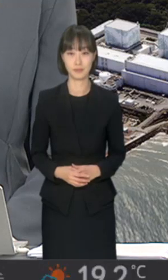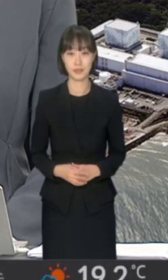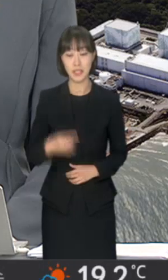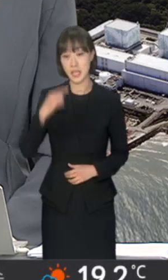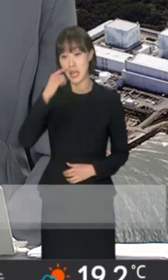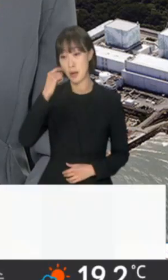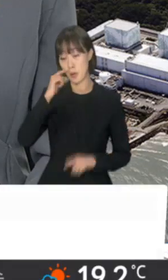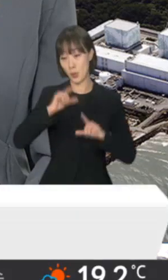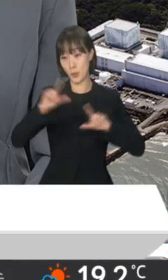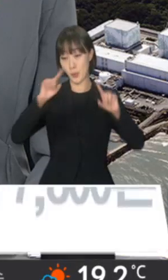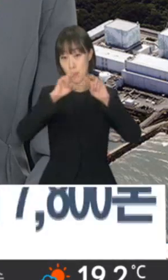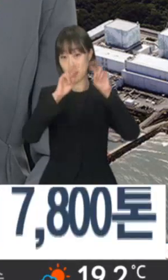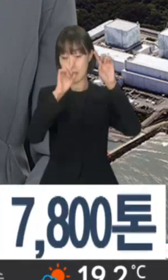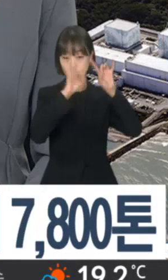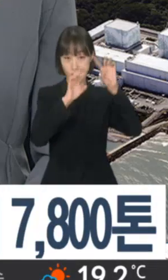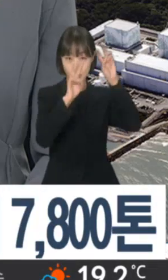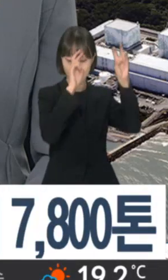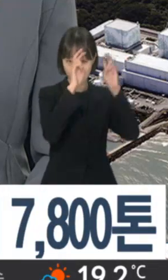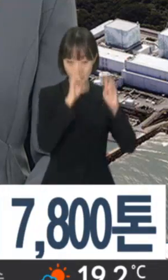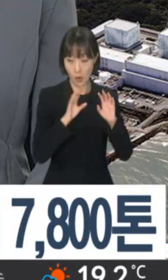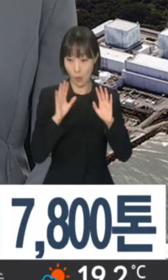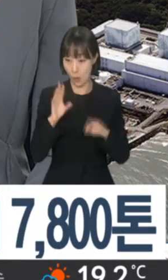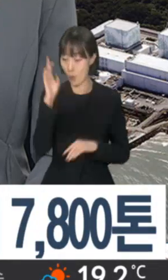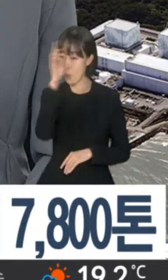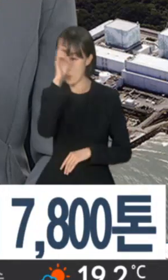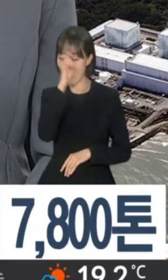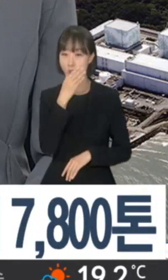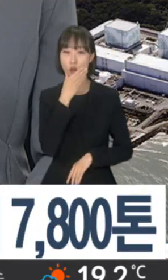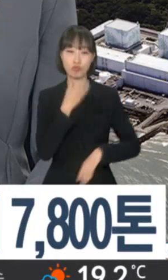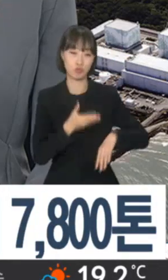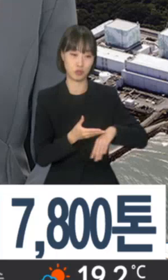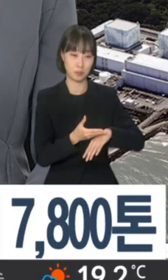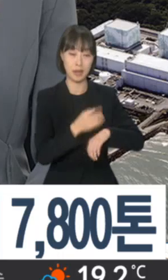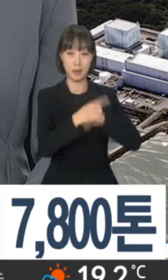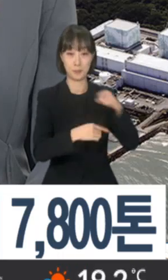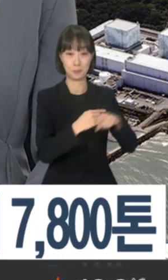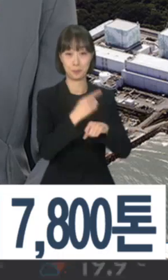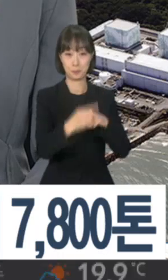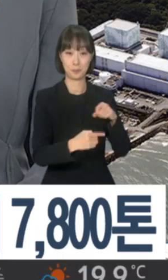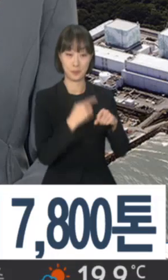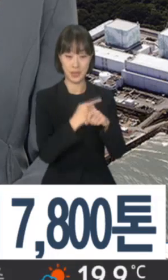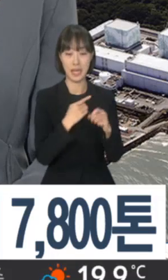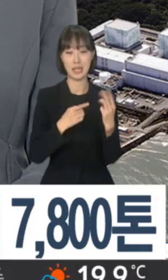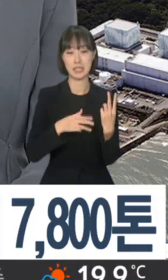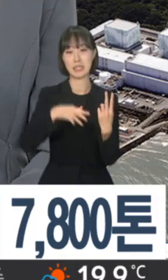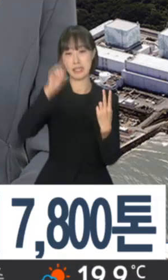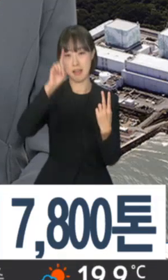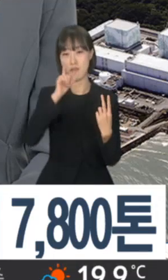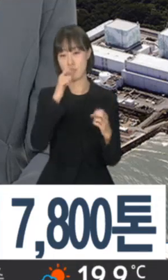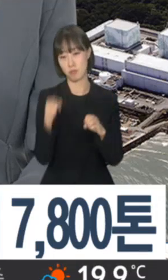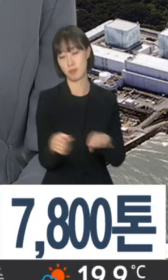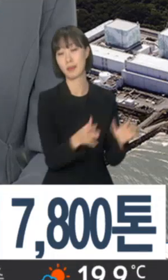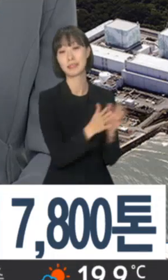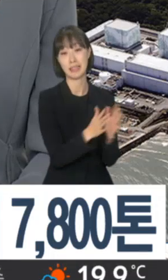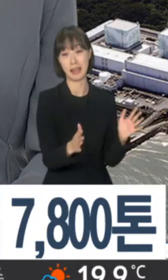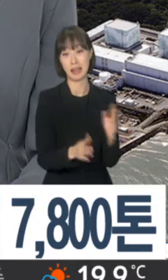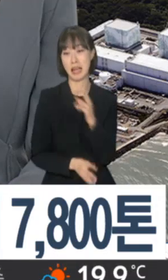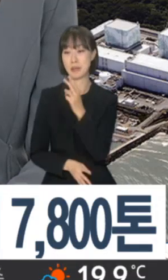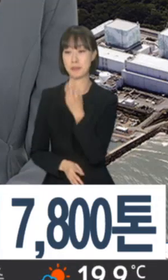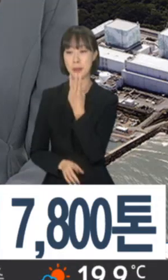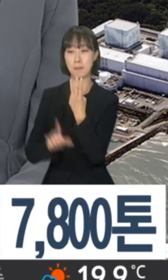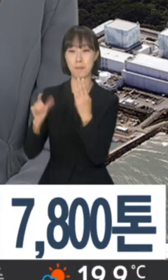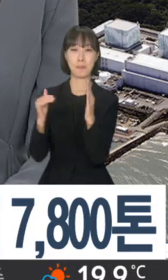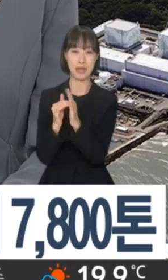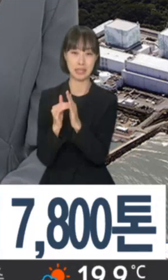일본 도쿄 전력이 오늘 오전 후쿠시마 제 1원전 오염수의 2차 방류를 시작했습니다 오는 23일까지 약 7,800